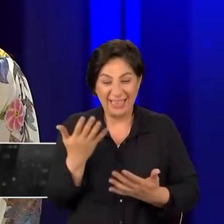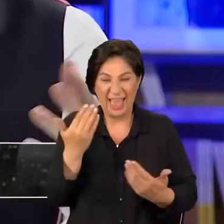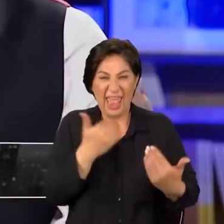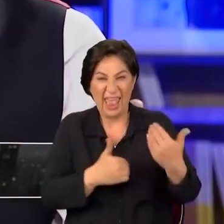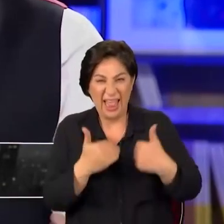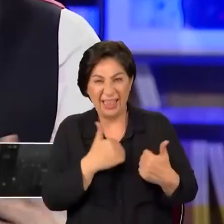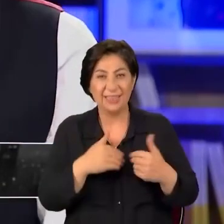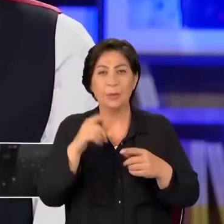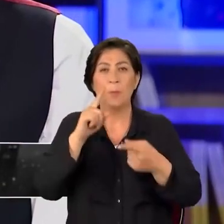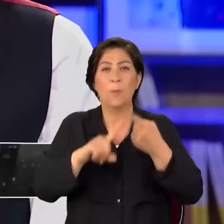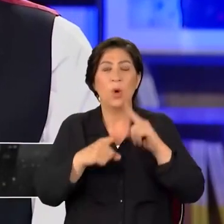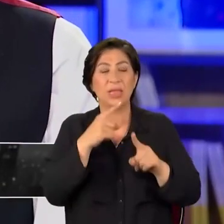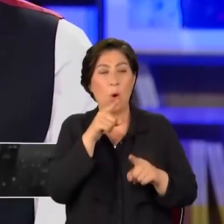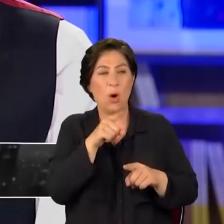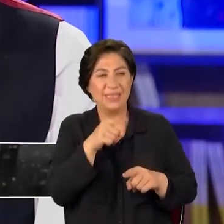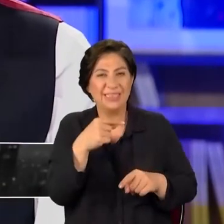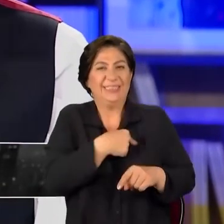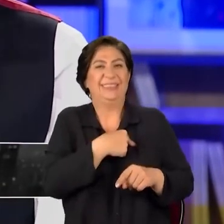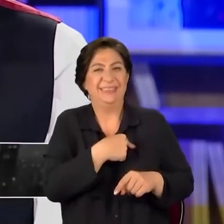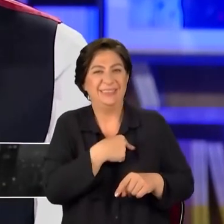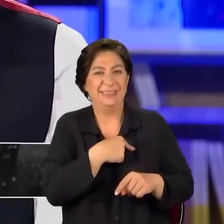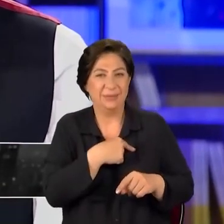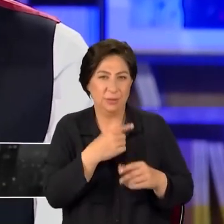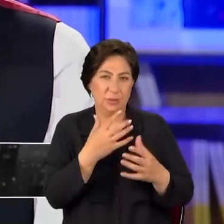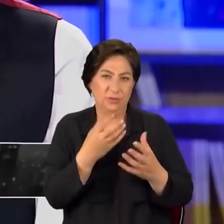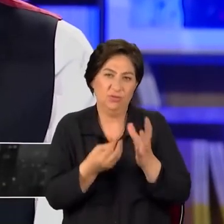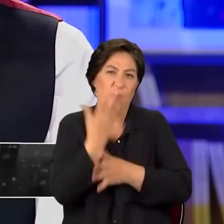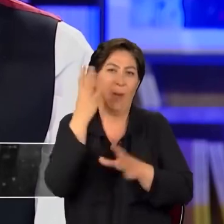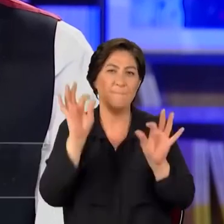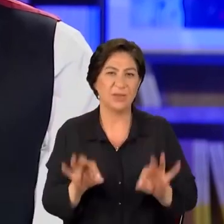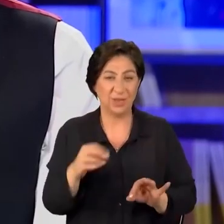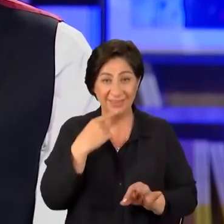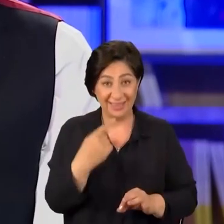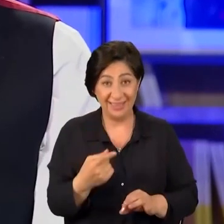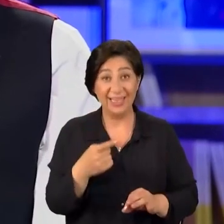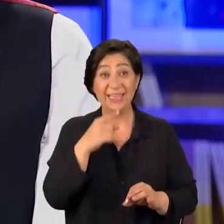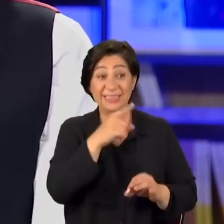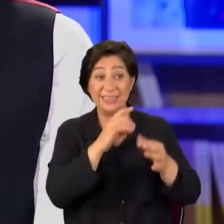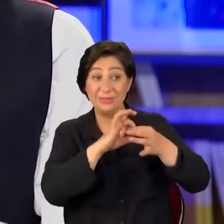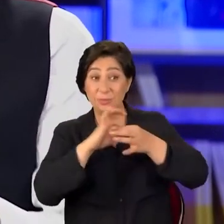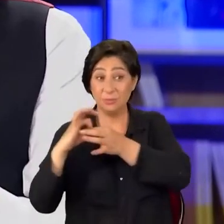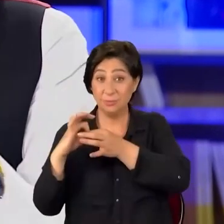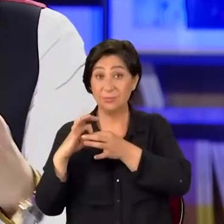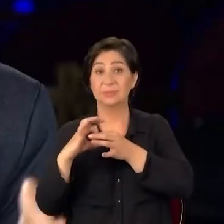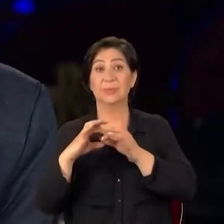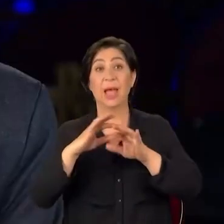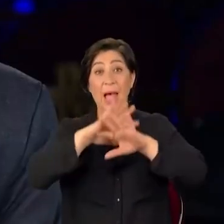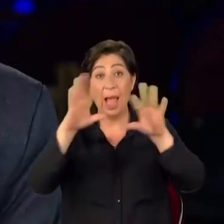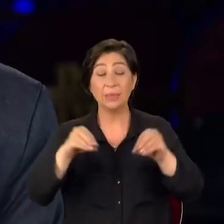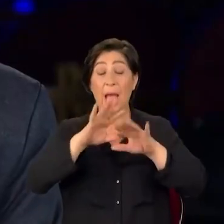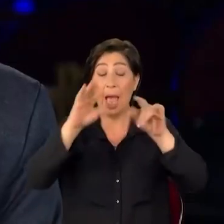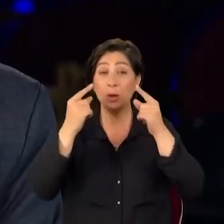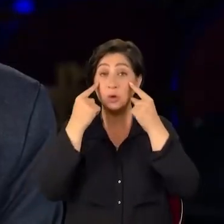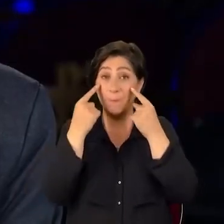yaralanırsa siyasi kimliği orasında oradan oluşur sözüyle ve sizin herkese her